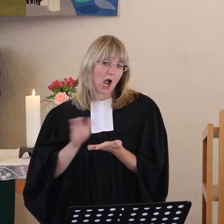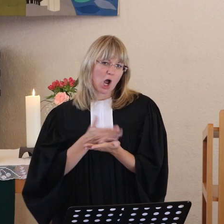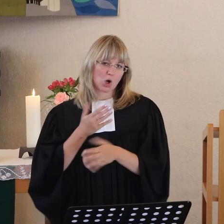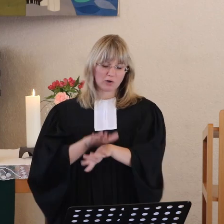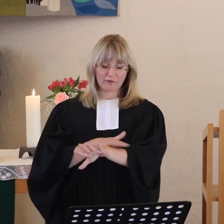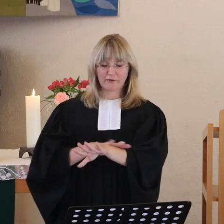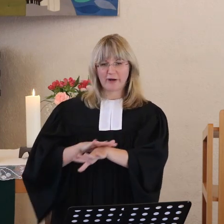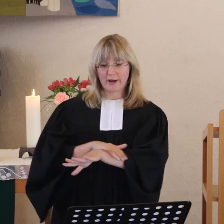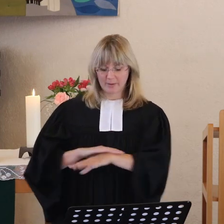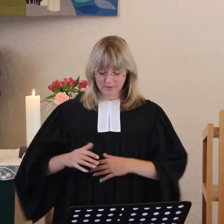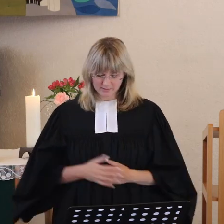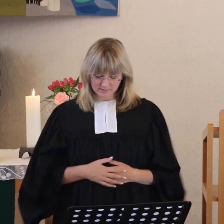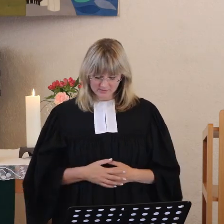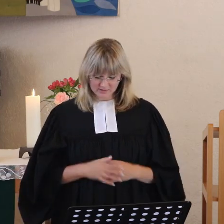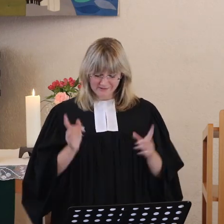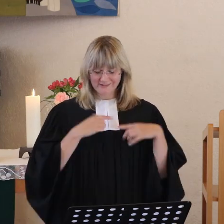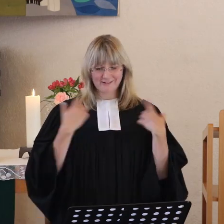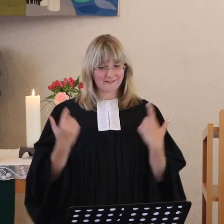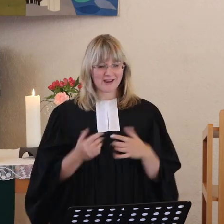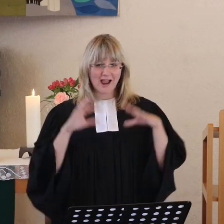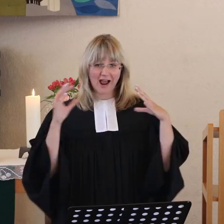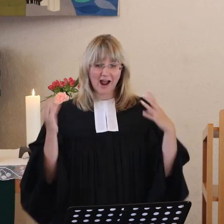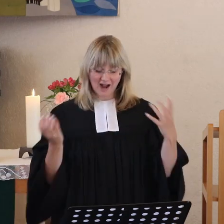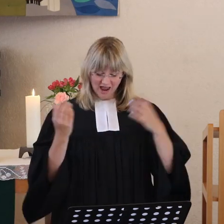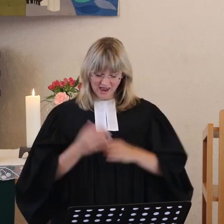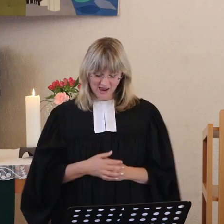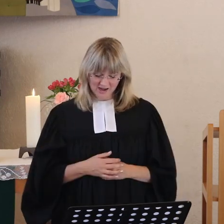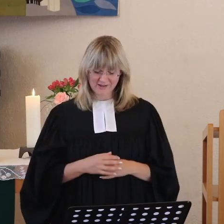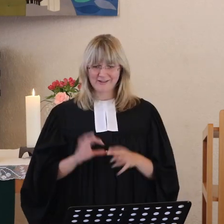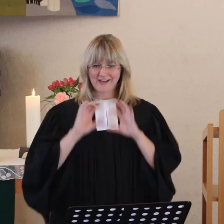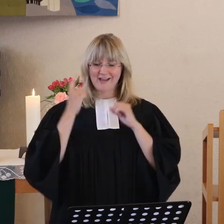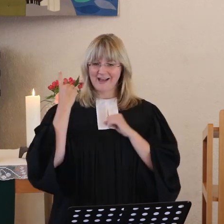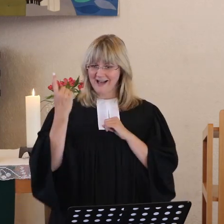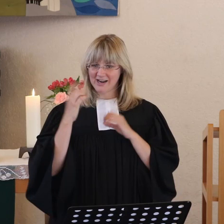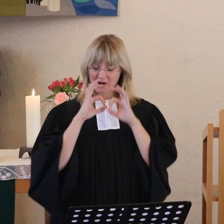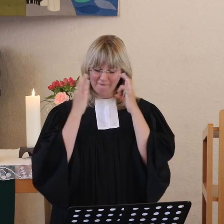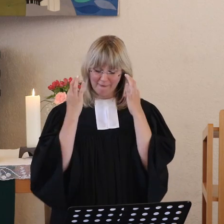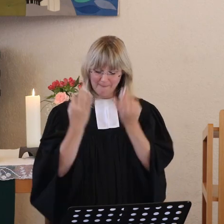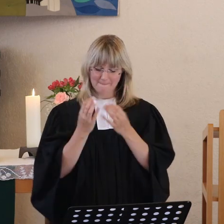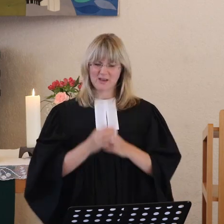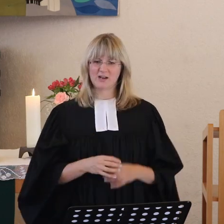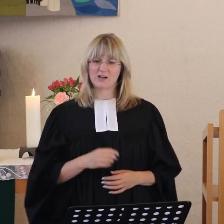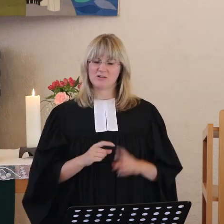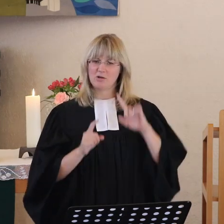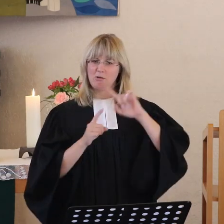oder alt, arm oder reich, glücklich oder traurig.